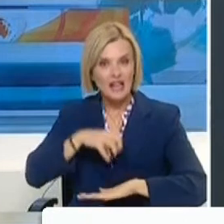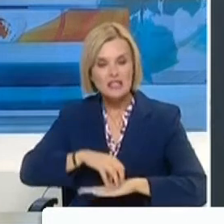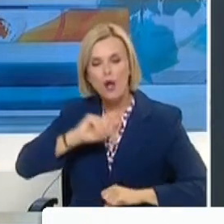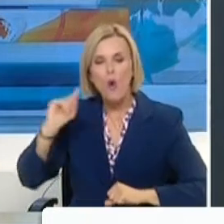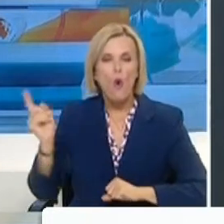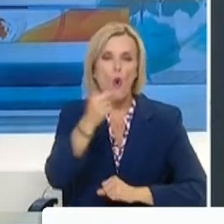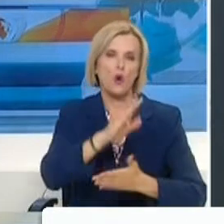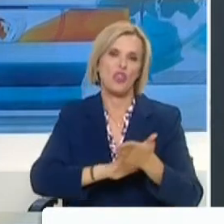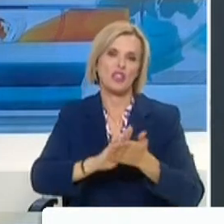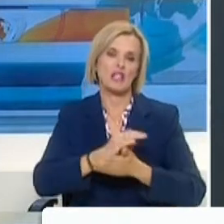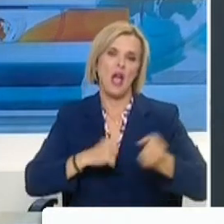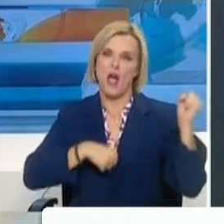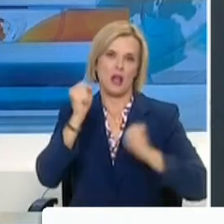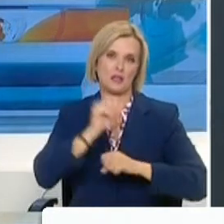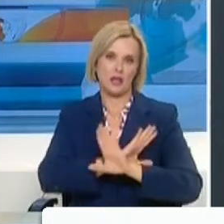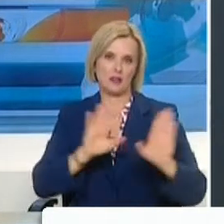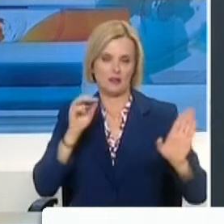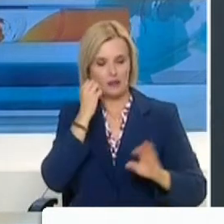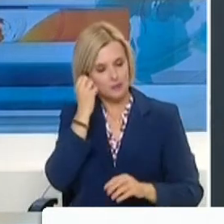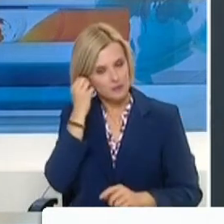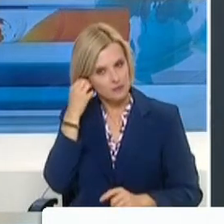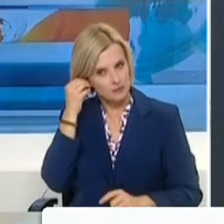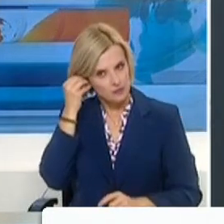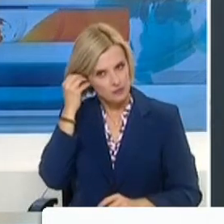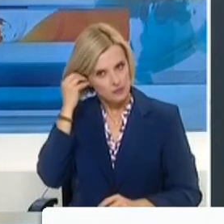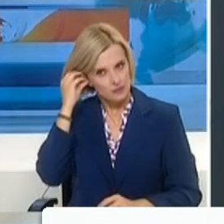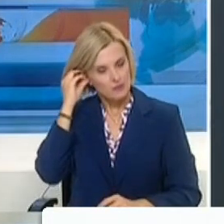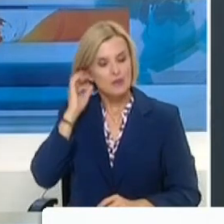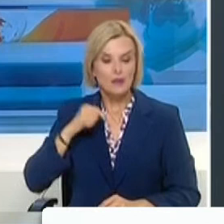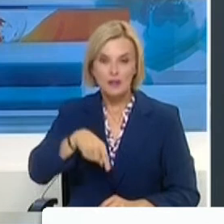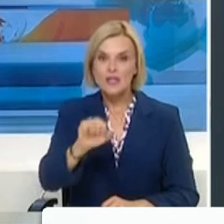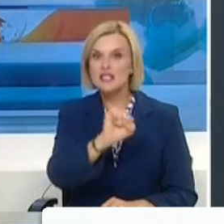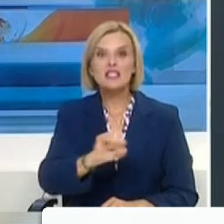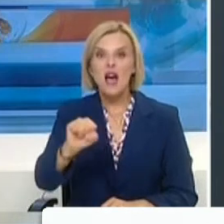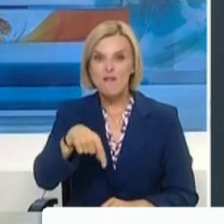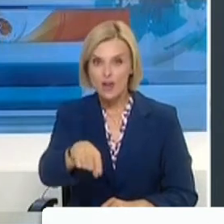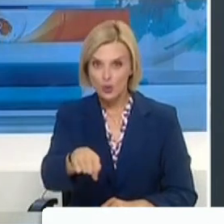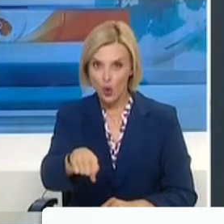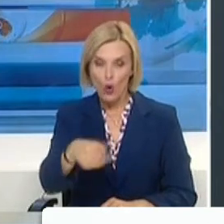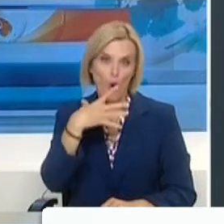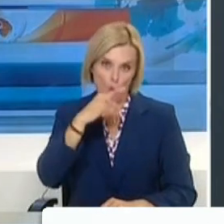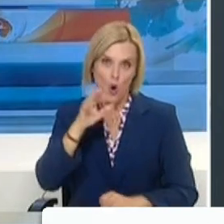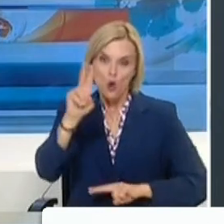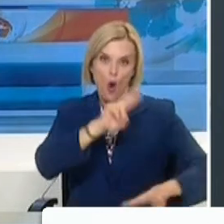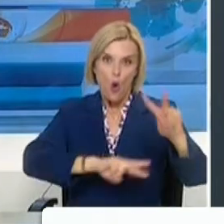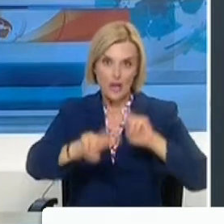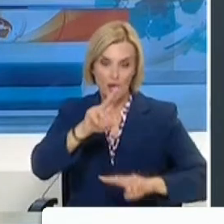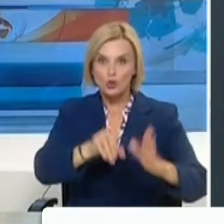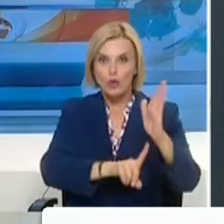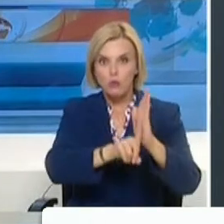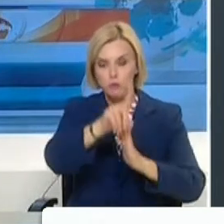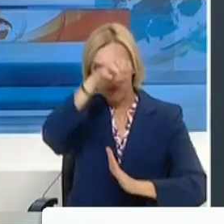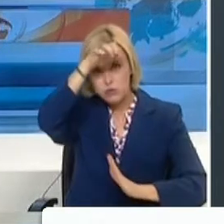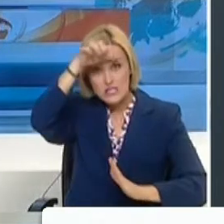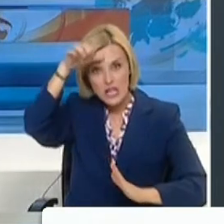των θρησκειών και όλων των δογμάτων. Επίσης, από αυτό το Σάββατο, 16 Μαΐου, με βάση μετεωρολογικές προβλέψεις, τα επιδημιολογικά